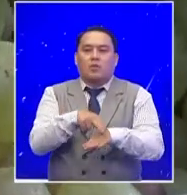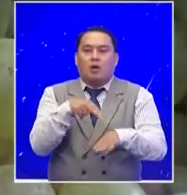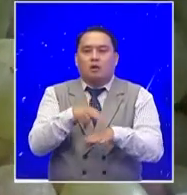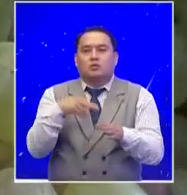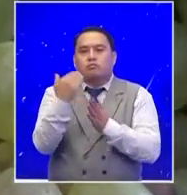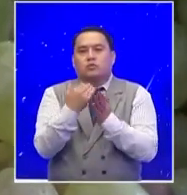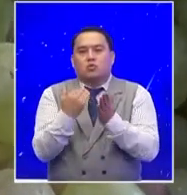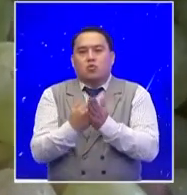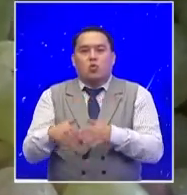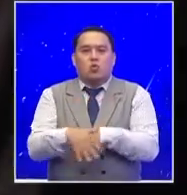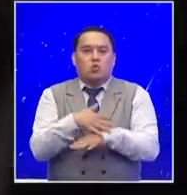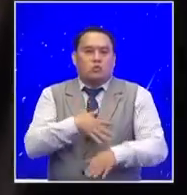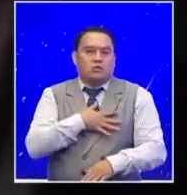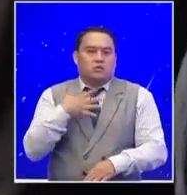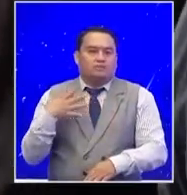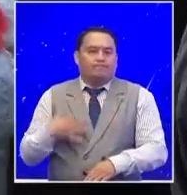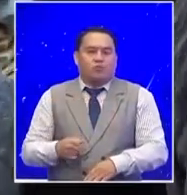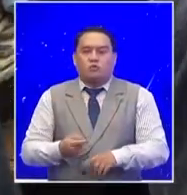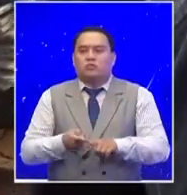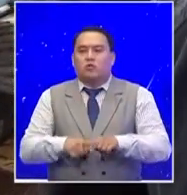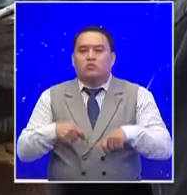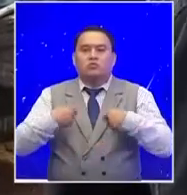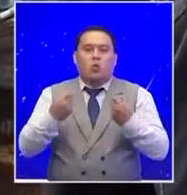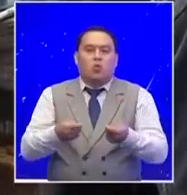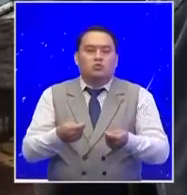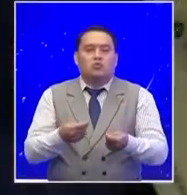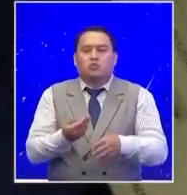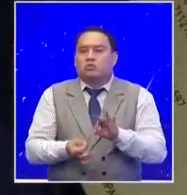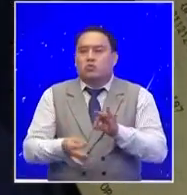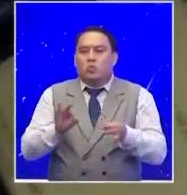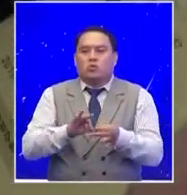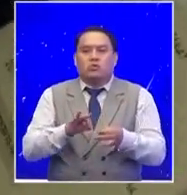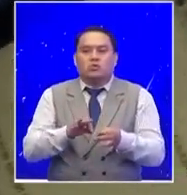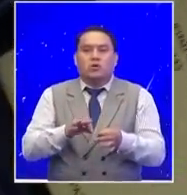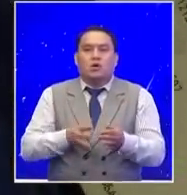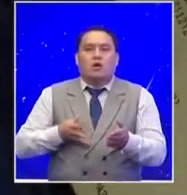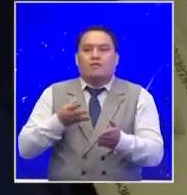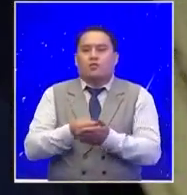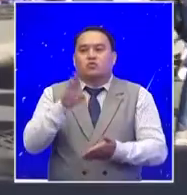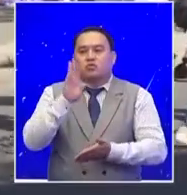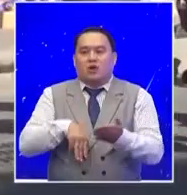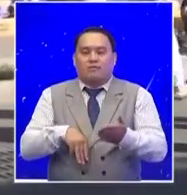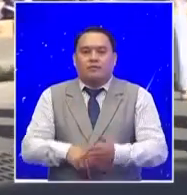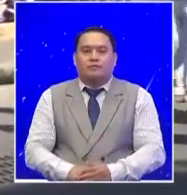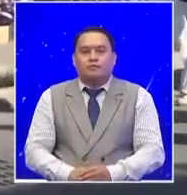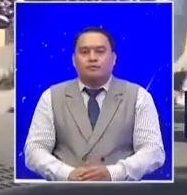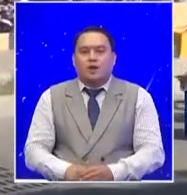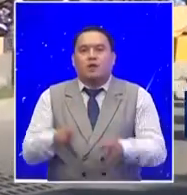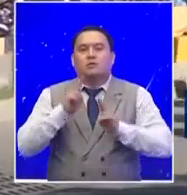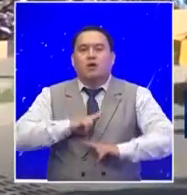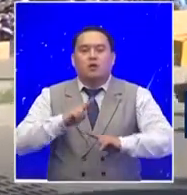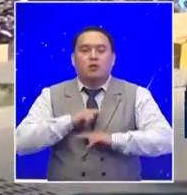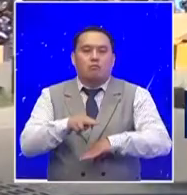протоколов растет и людское негодование. Деньги торговцам даются нелегко, но их часть уходит на оплату штрафов. Сотрудникам